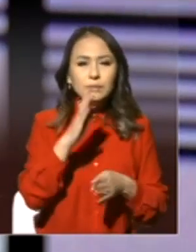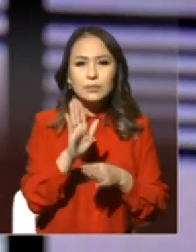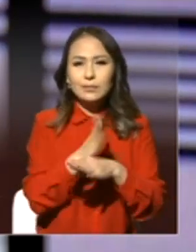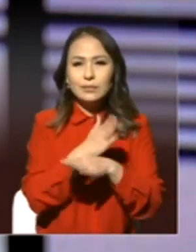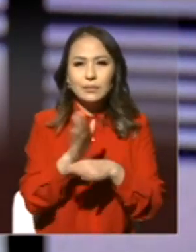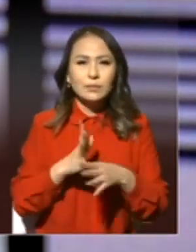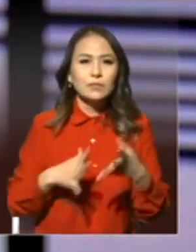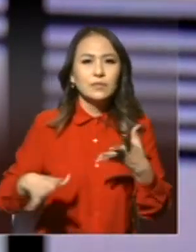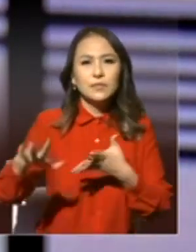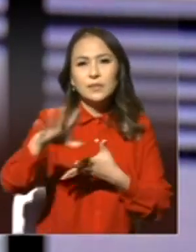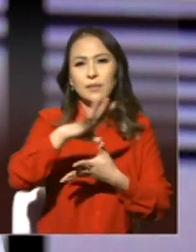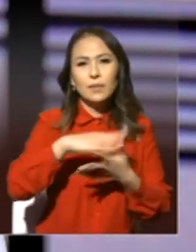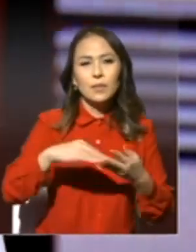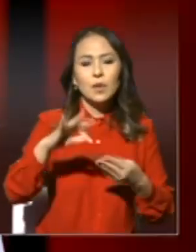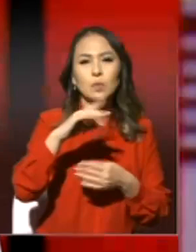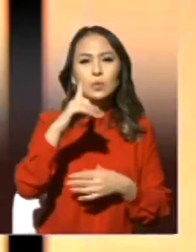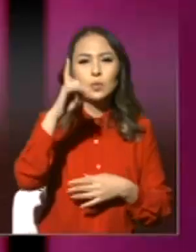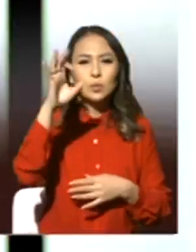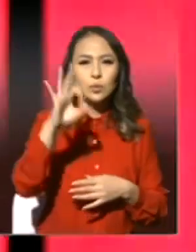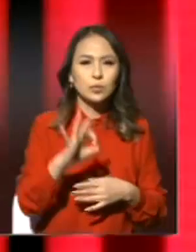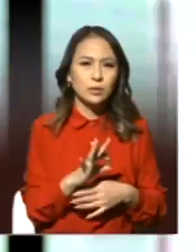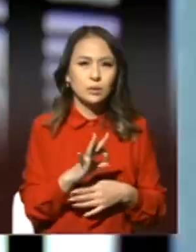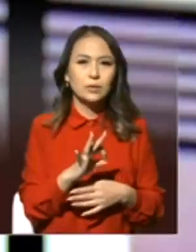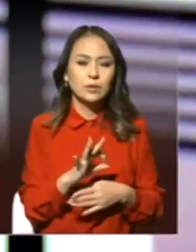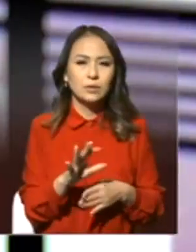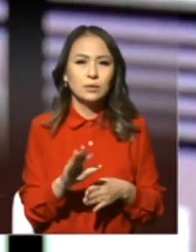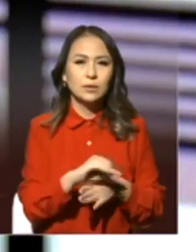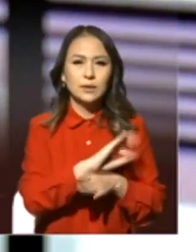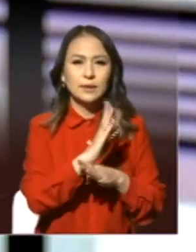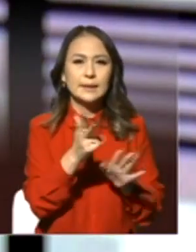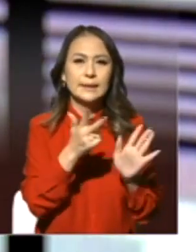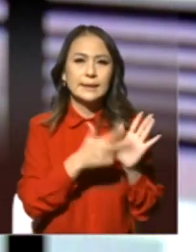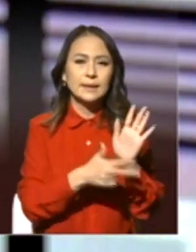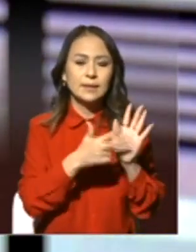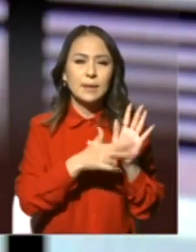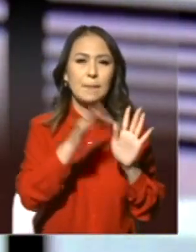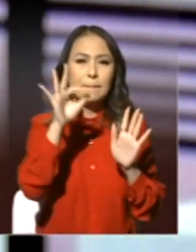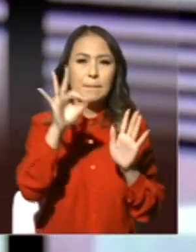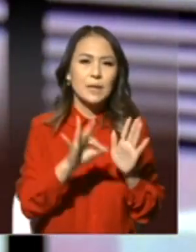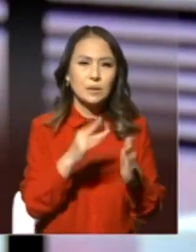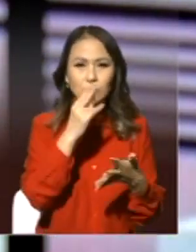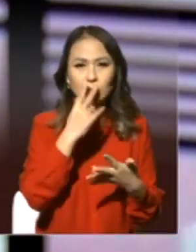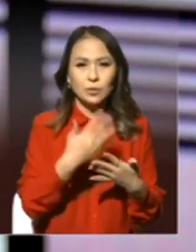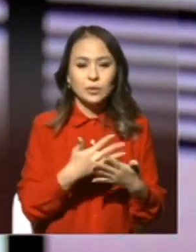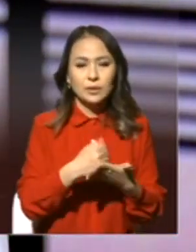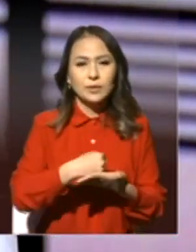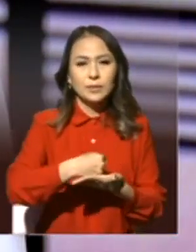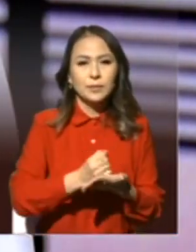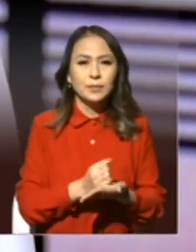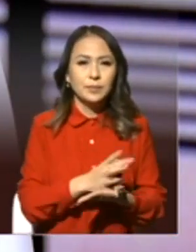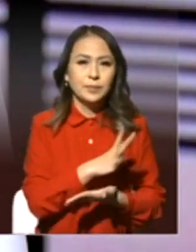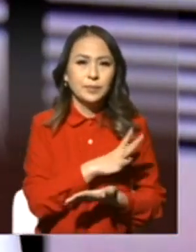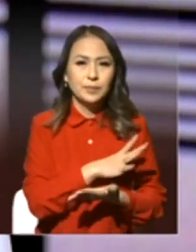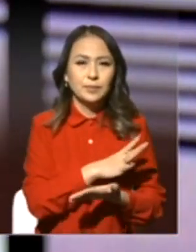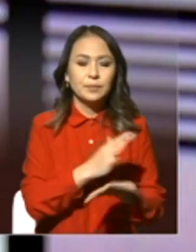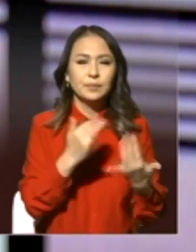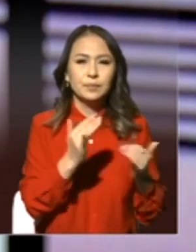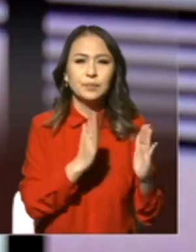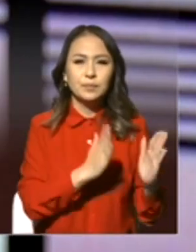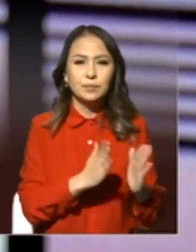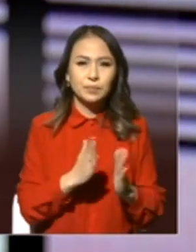жаңағы негізгі азық-түлік бойынша 100%-ға дейін қант 80% қамтамасыз ету деп көрсетіліп жаңағы бекітілген болатын. Енді бұл